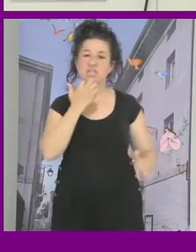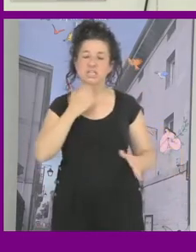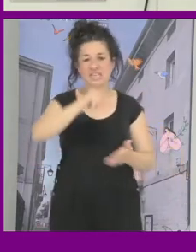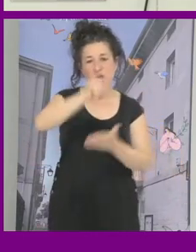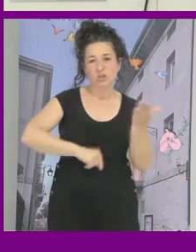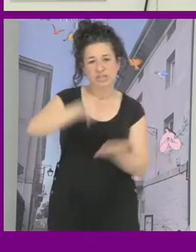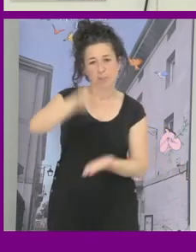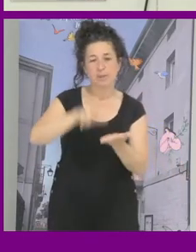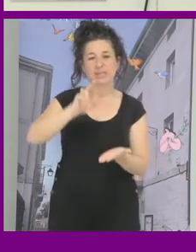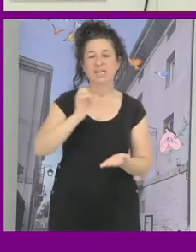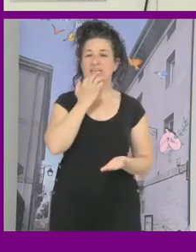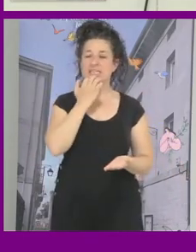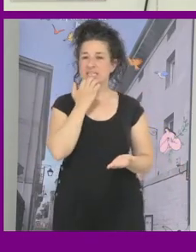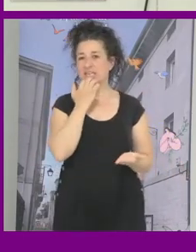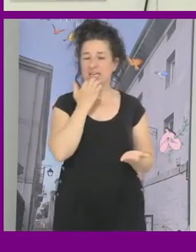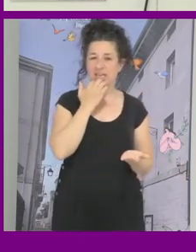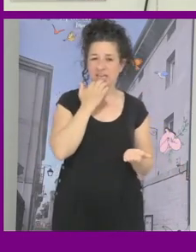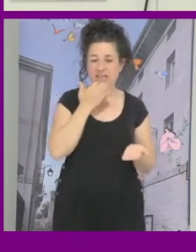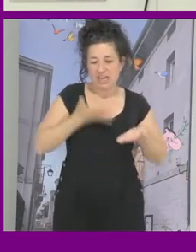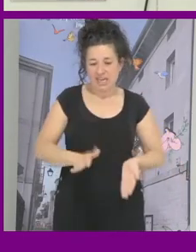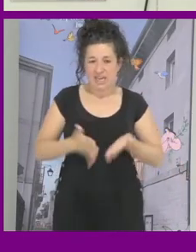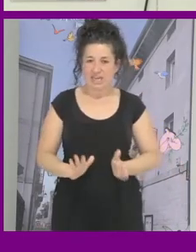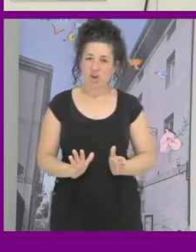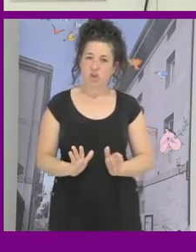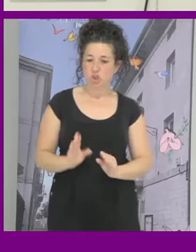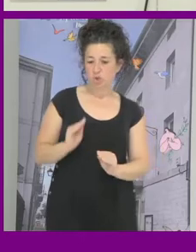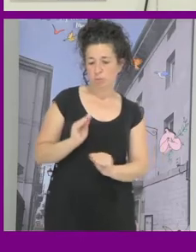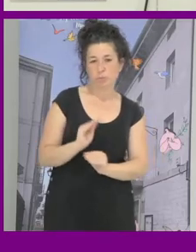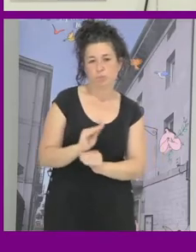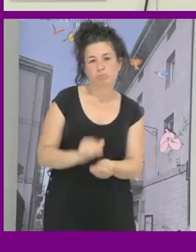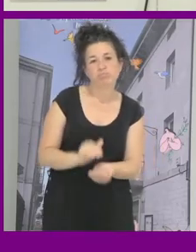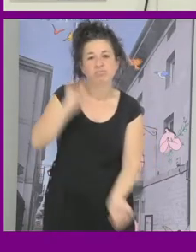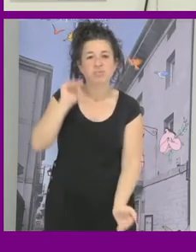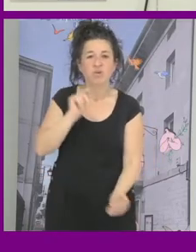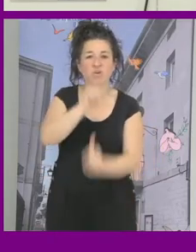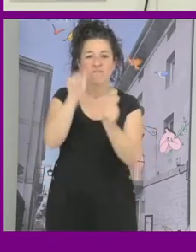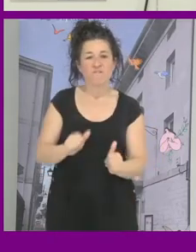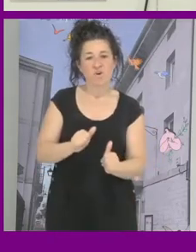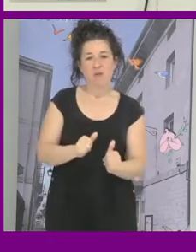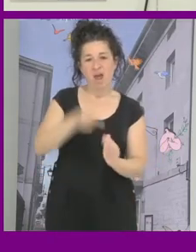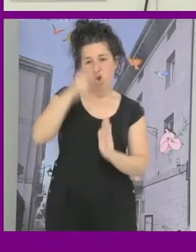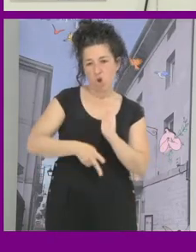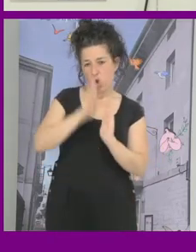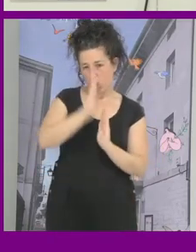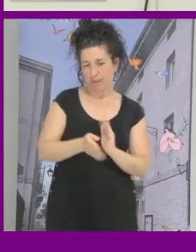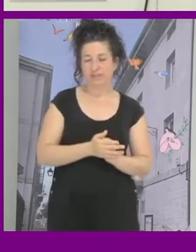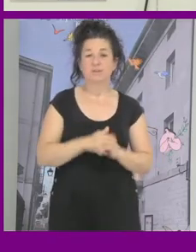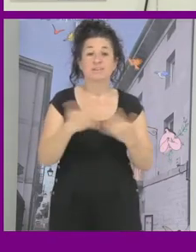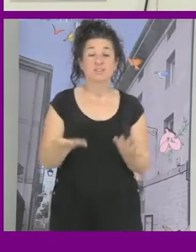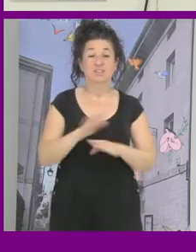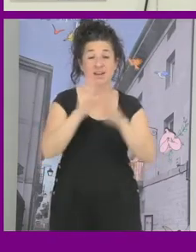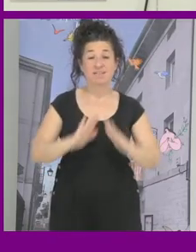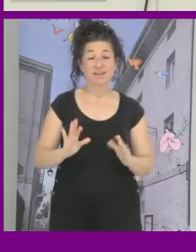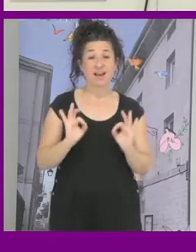kontratatzen baditugu, eta ba, umeak modu normatiboan ezten baditugu, ez? Orduan, ba, nola inposatzen du